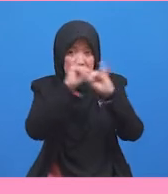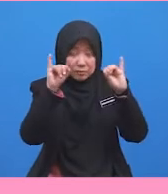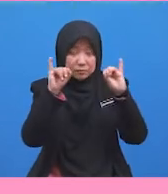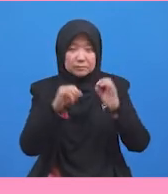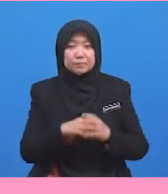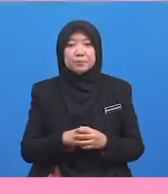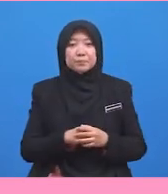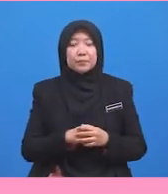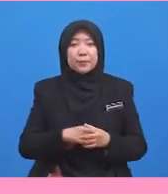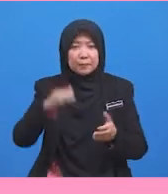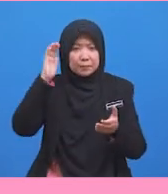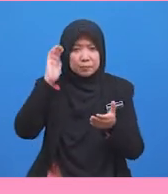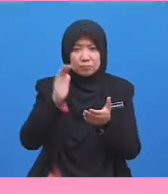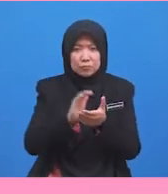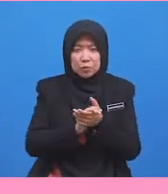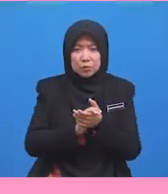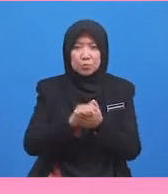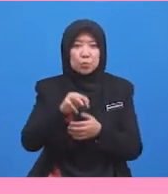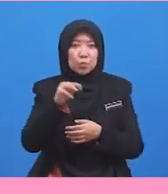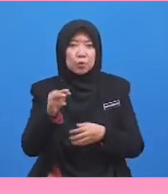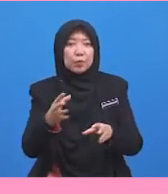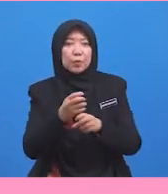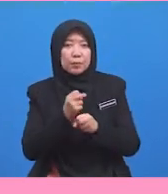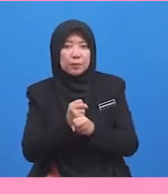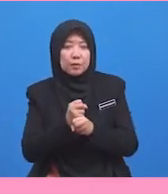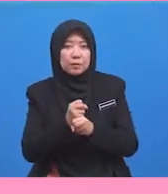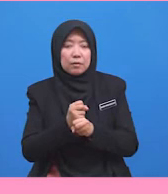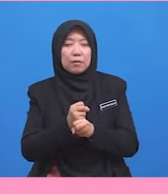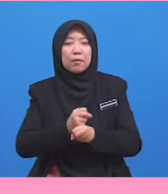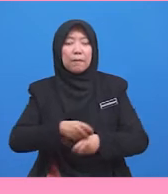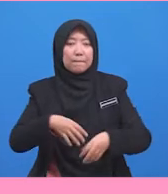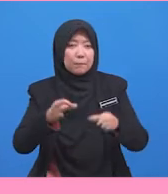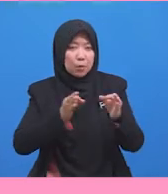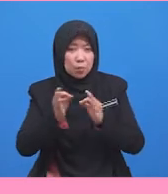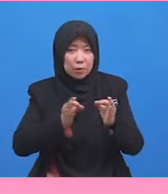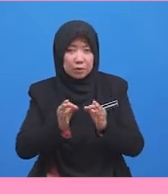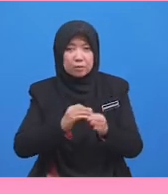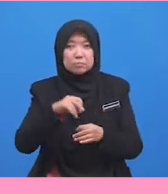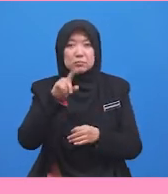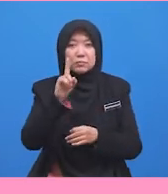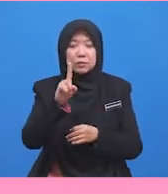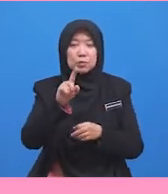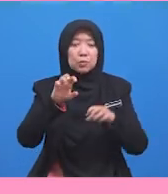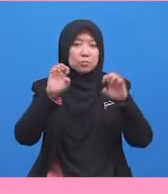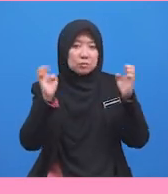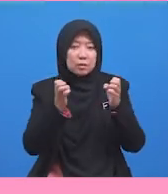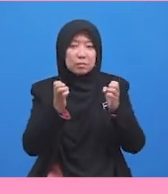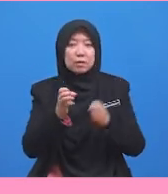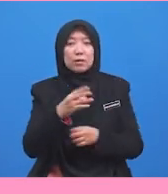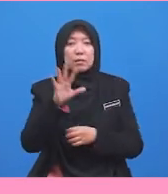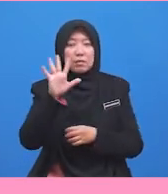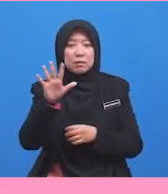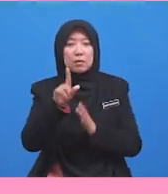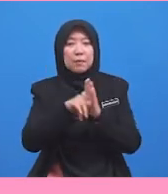chegou percaya murid-murid juga dapat menguraikan tema dan persoalan yang terdapat dalam saja